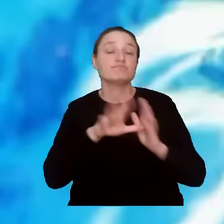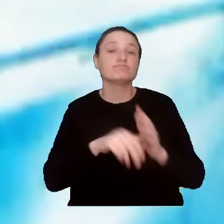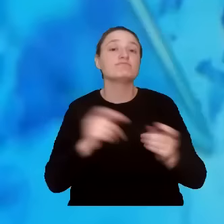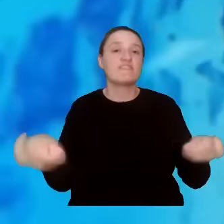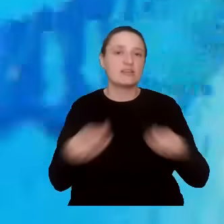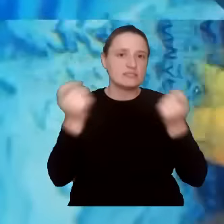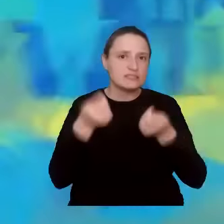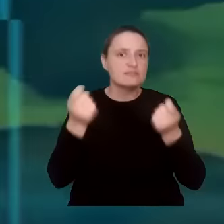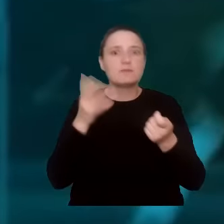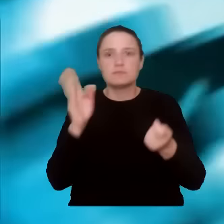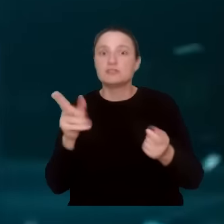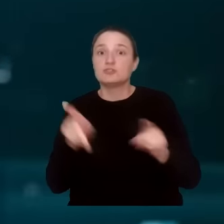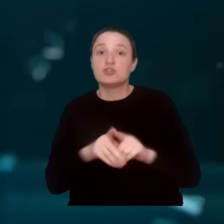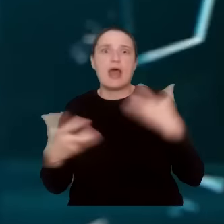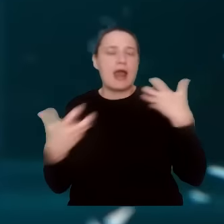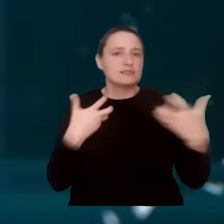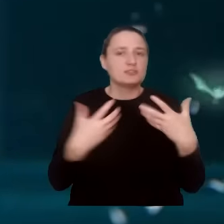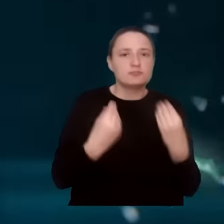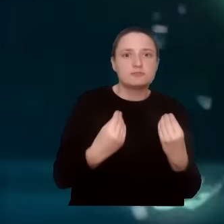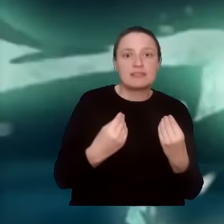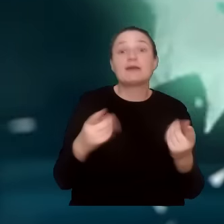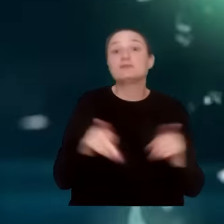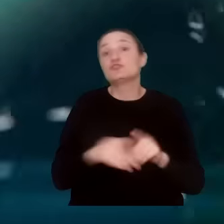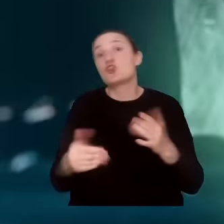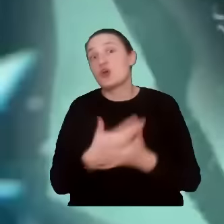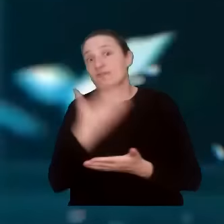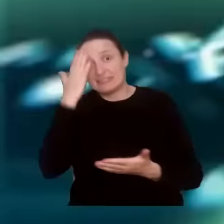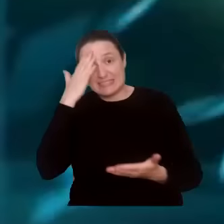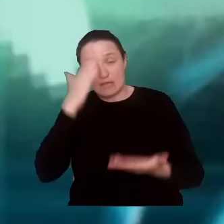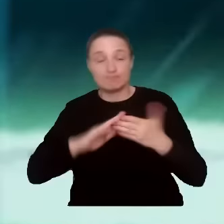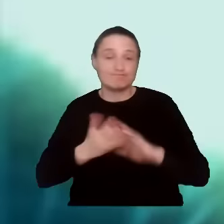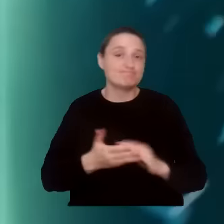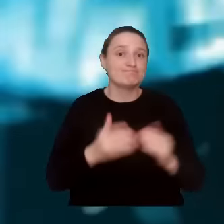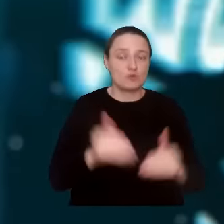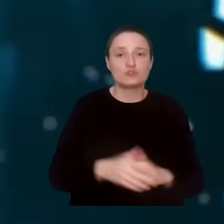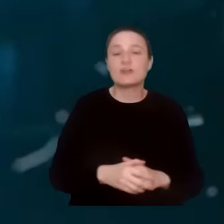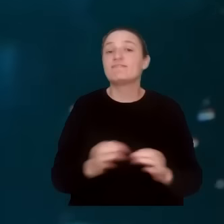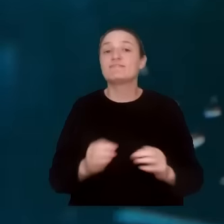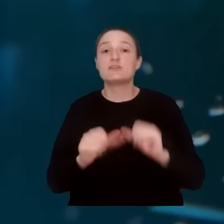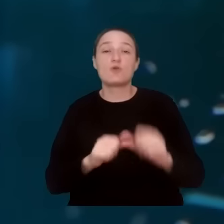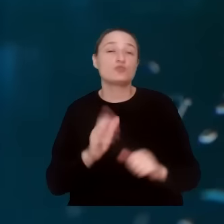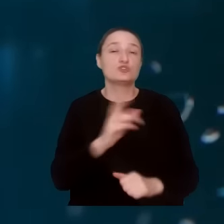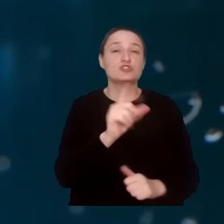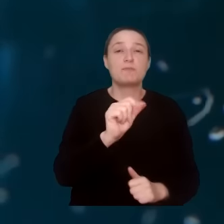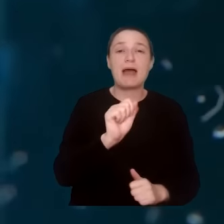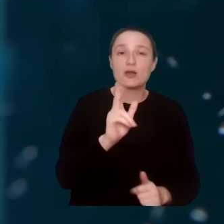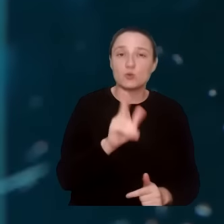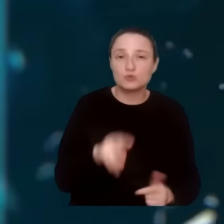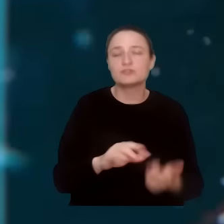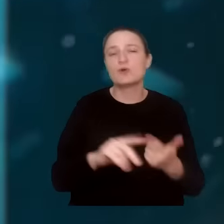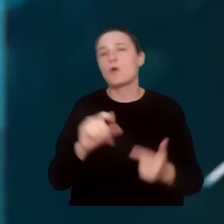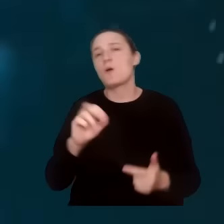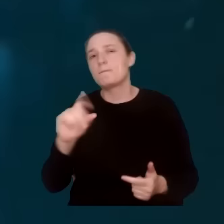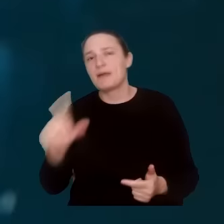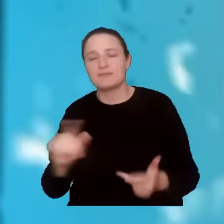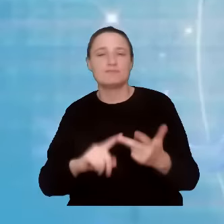muzyka, nietuzinkowi artyści i okazja do nawiązania nowych znajomości. W tym roku zagrają m.in. Szpakus, Molasty, Paluch i Opał. Festiwal